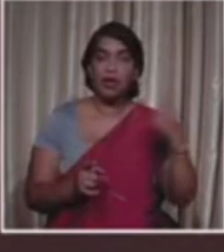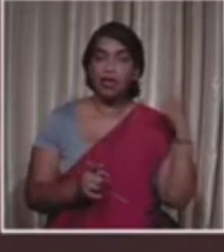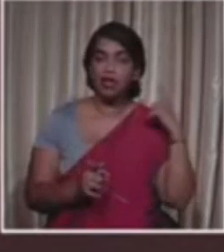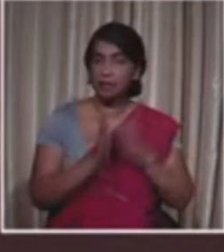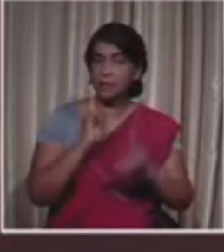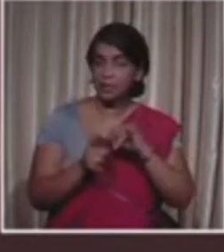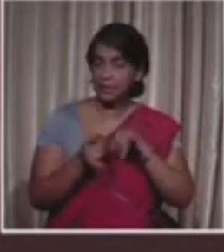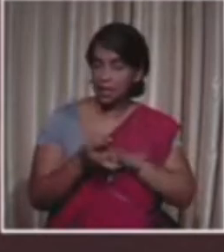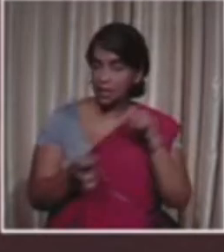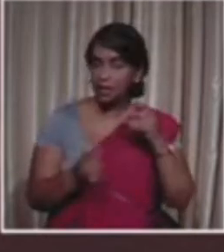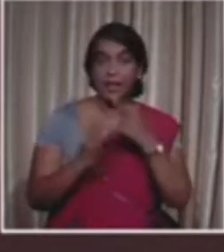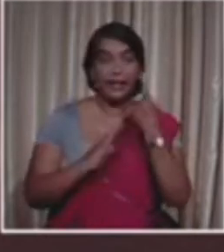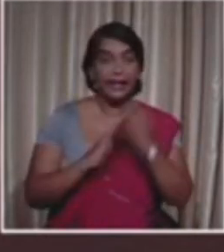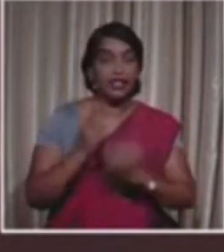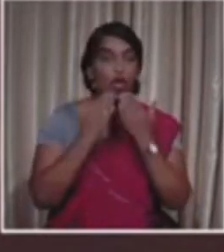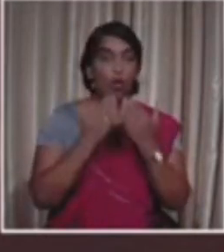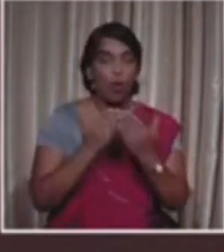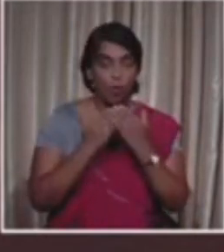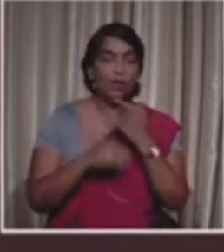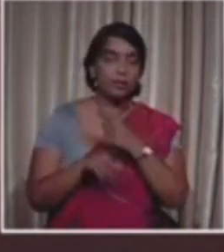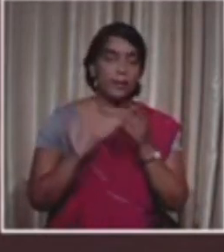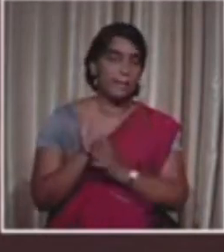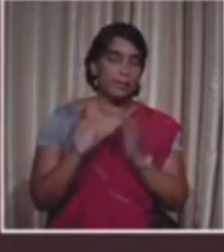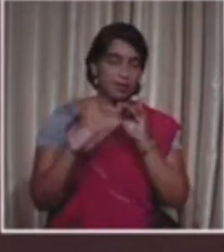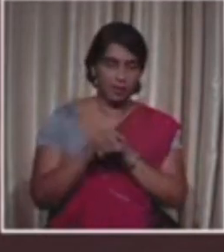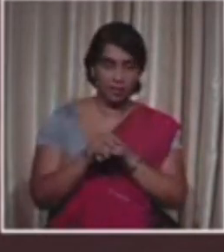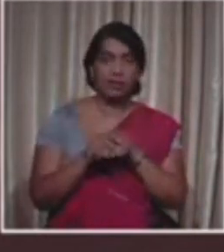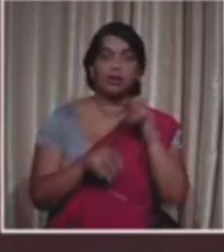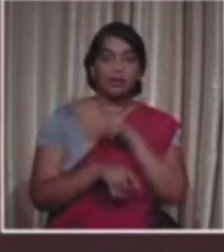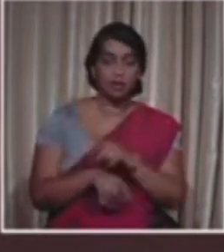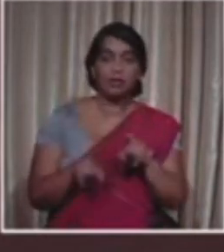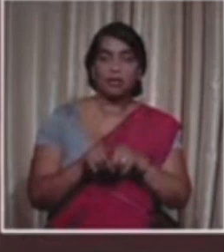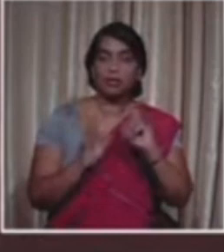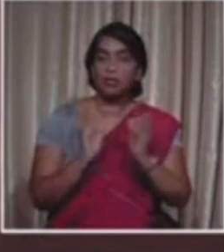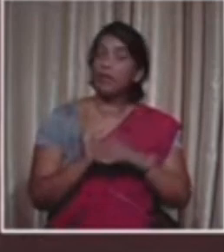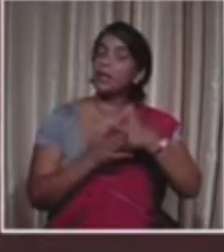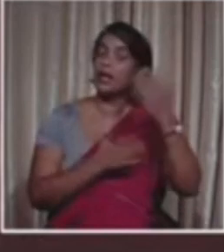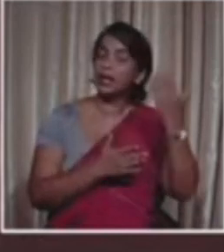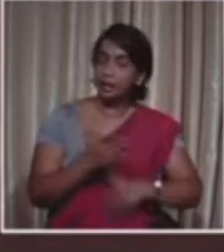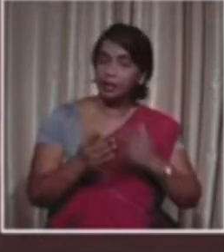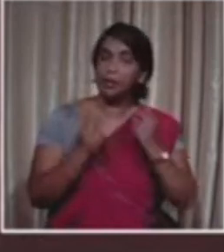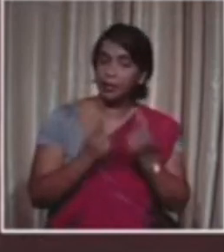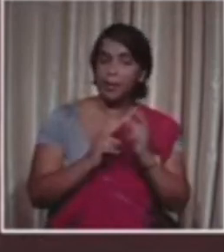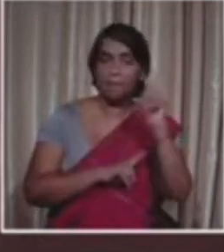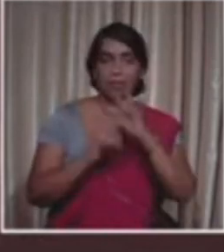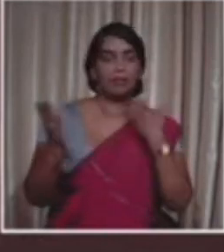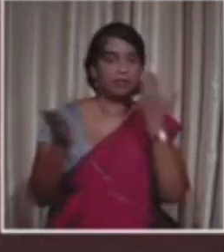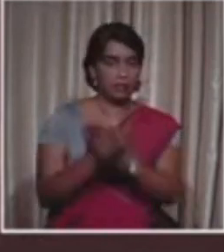अमात्यांशे नीति उपदेशक मे कमिटी सामाजिक मेम कमिटी वार्ता अभी कठिन पार्लमेंट निधिपत्कर